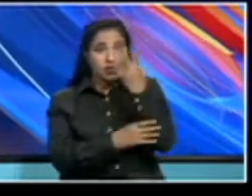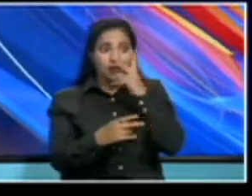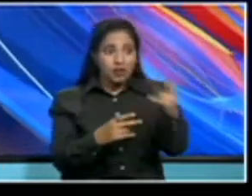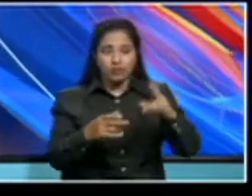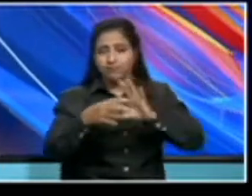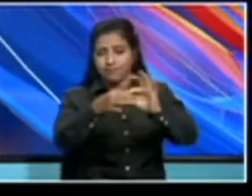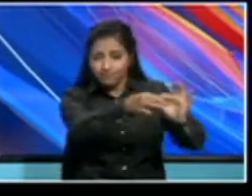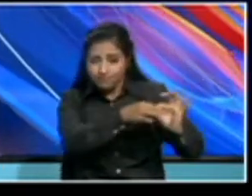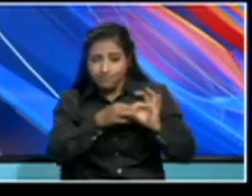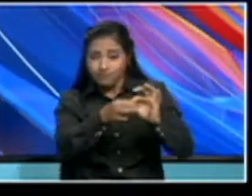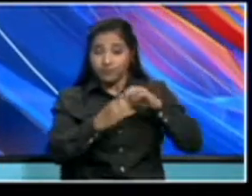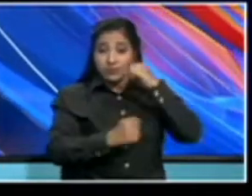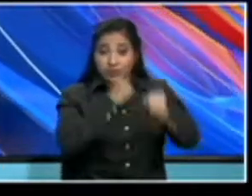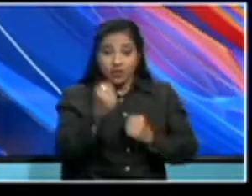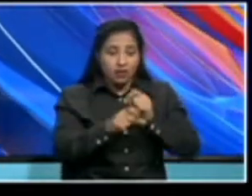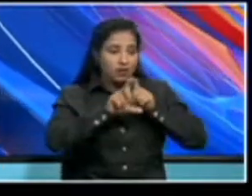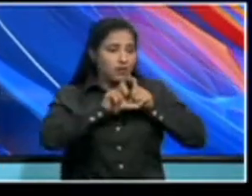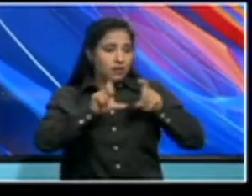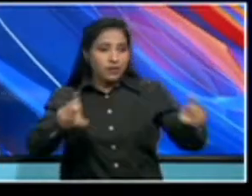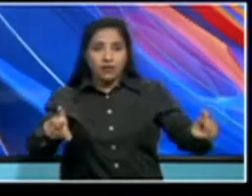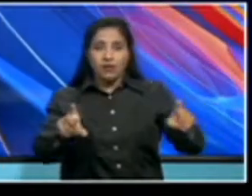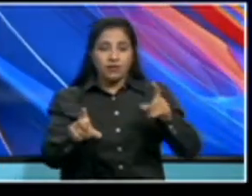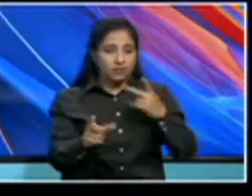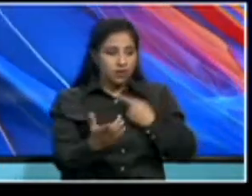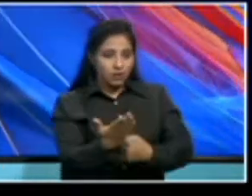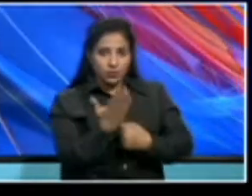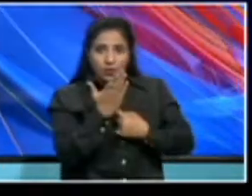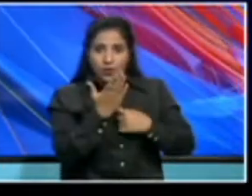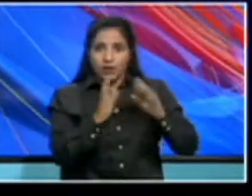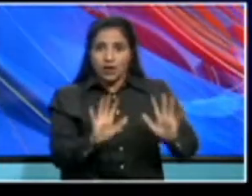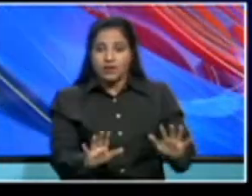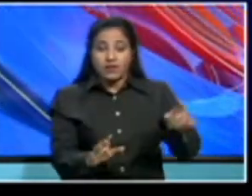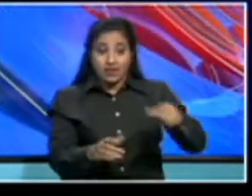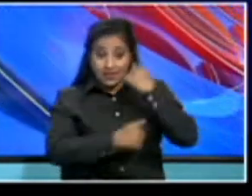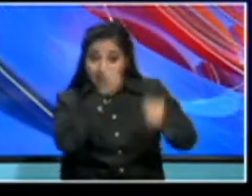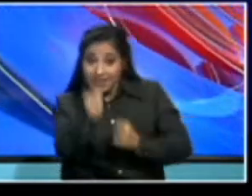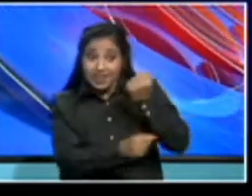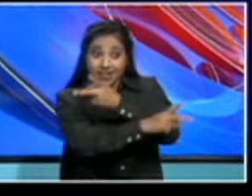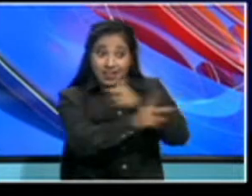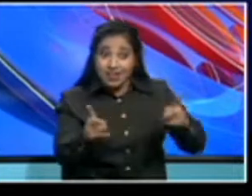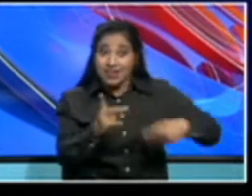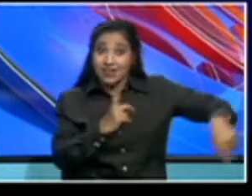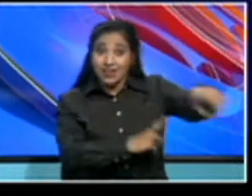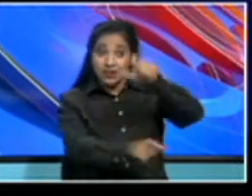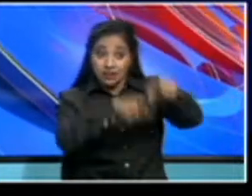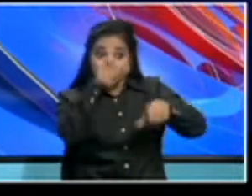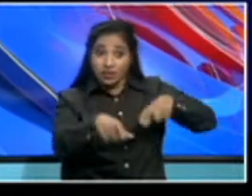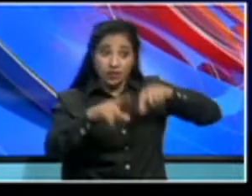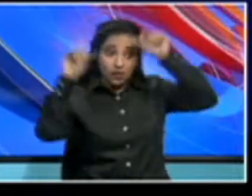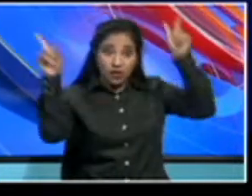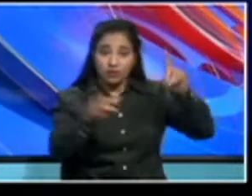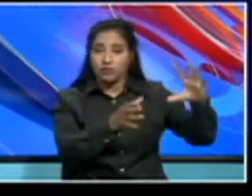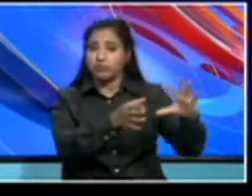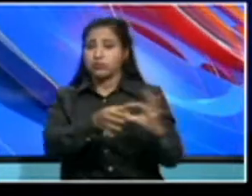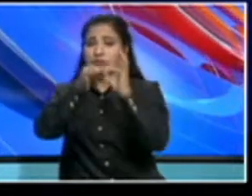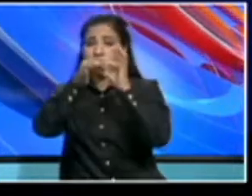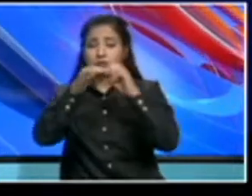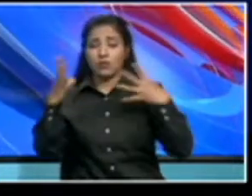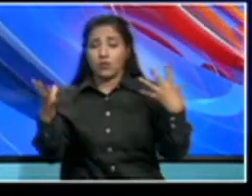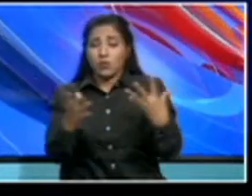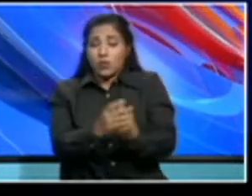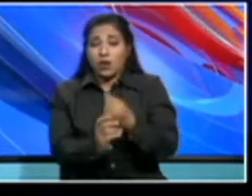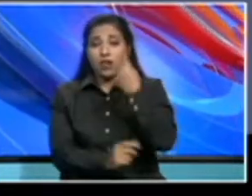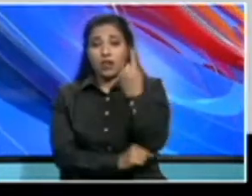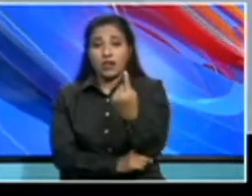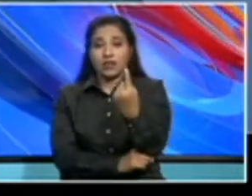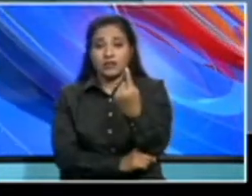यूनिटी खेल में पवित्रता का संदेश देती है। खेल से खिलाड़ियों को, खिलाड़ियों से देश को जोड़ती एकता की